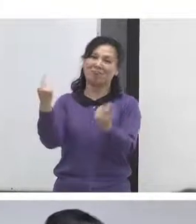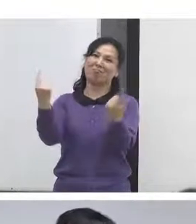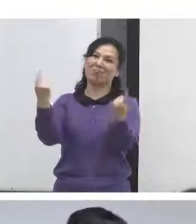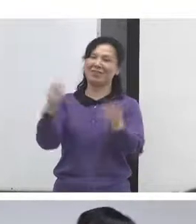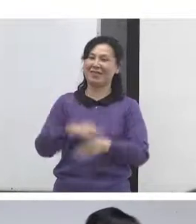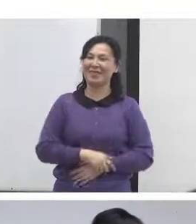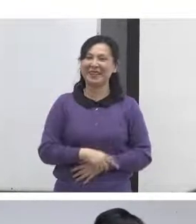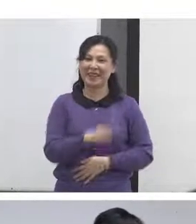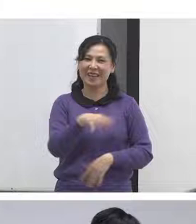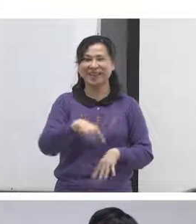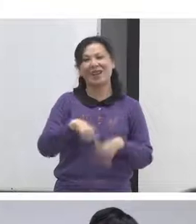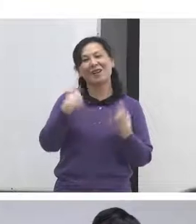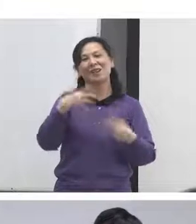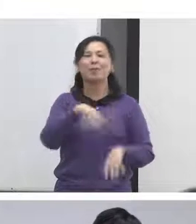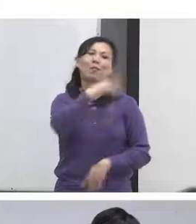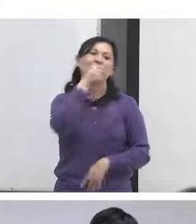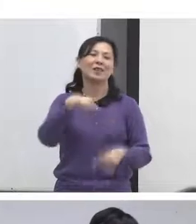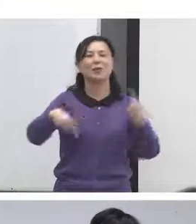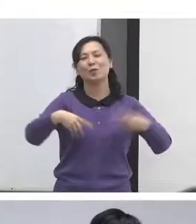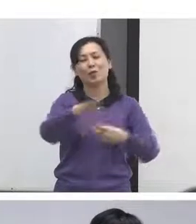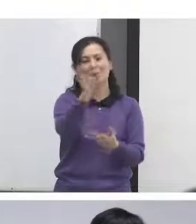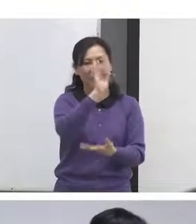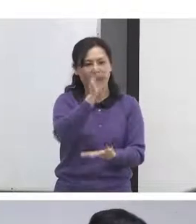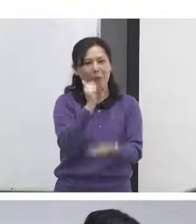我随便搜寻一下，最快就找到这一个。